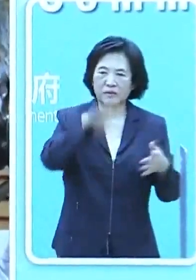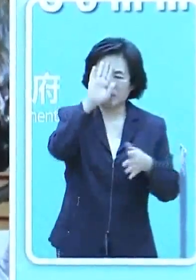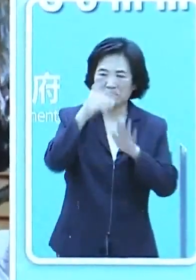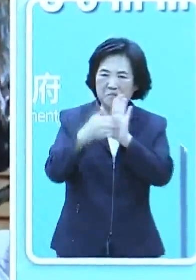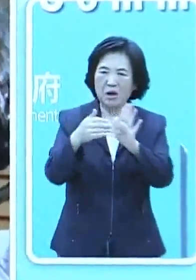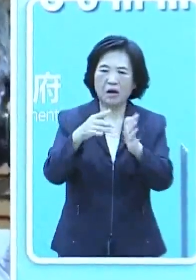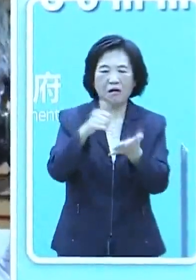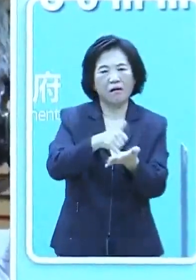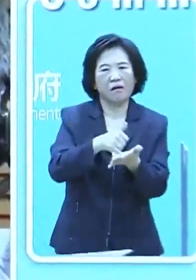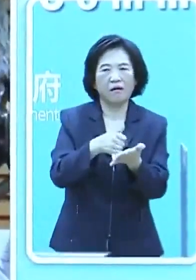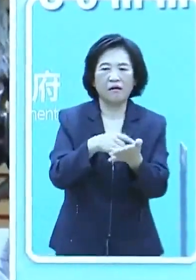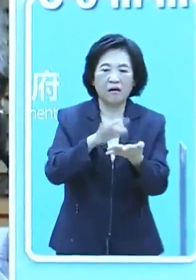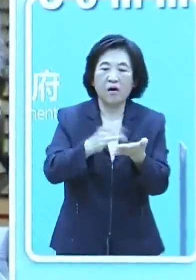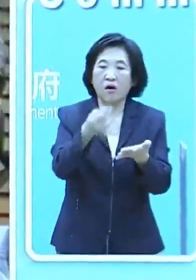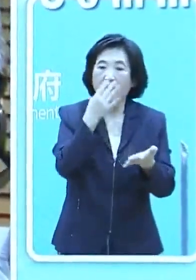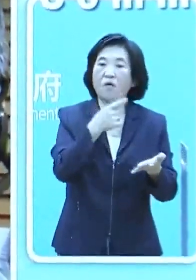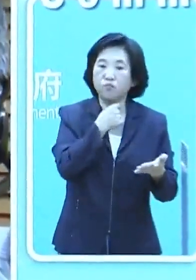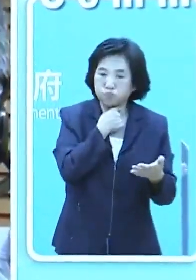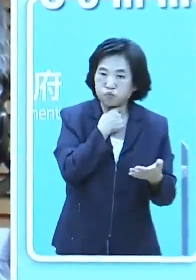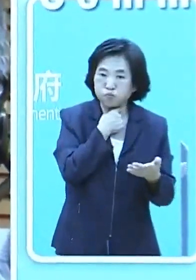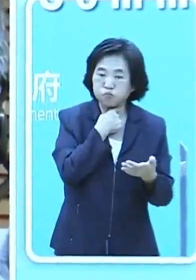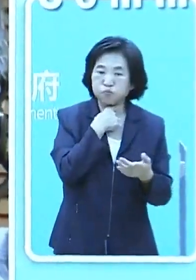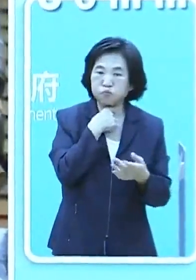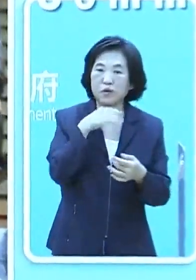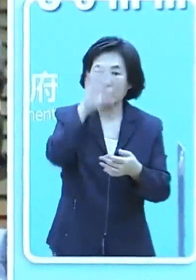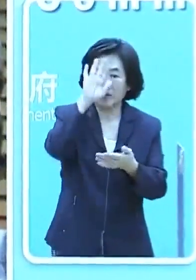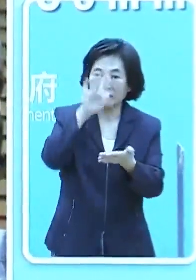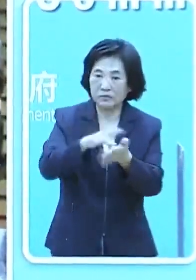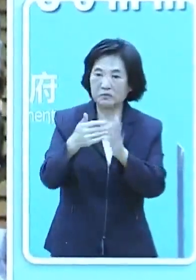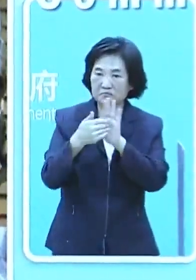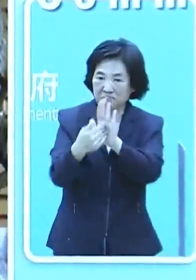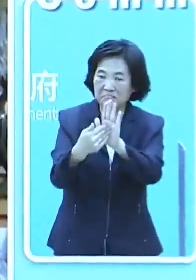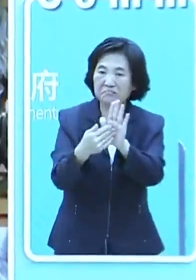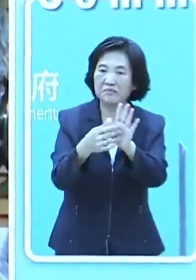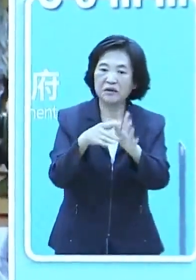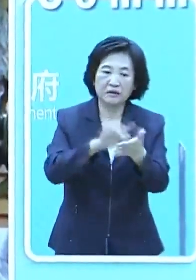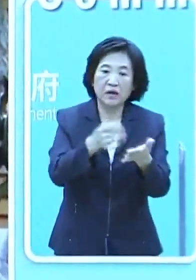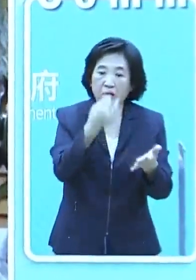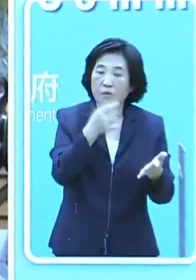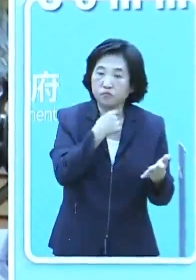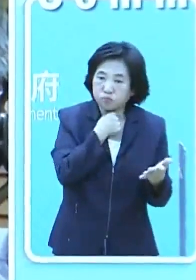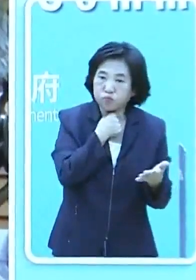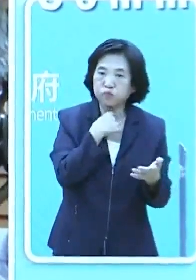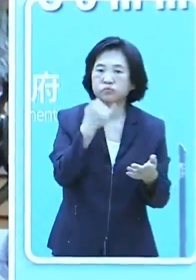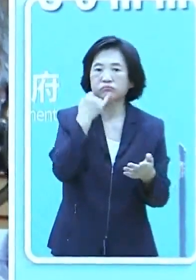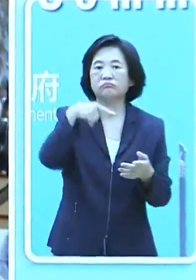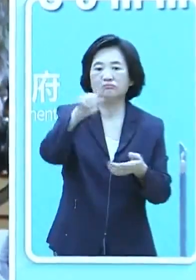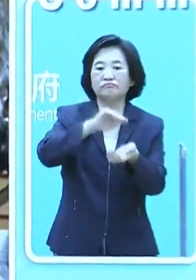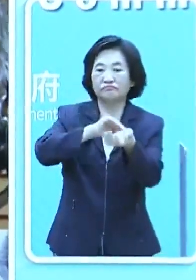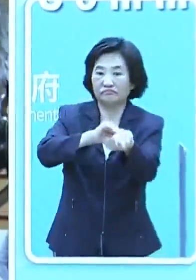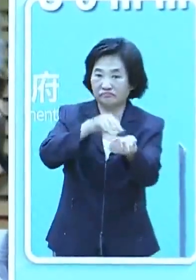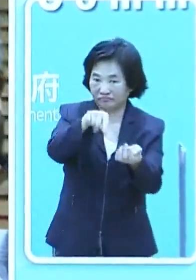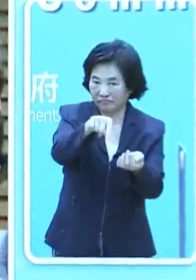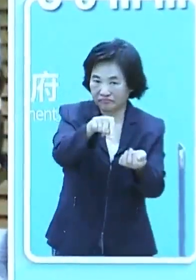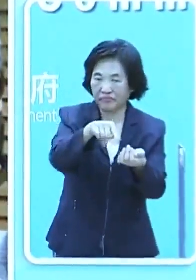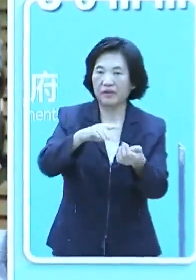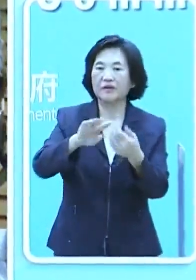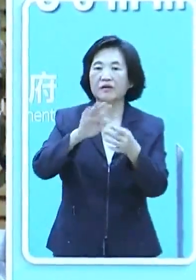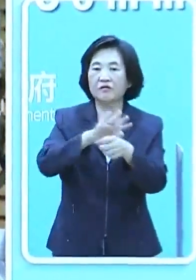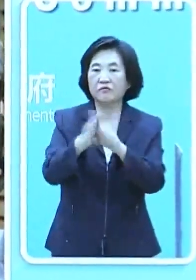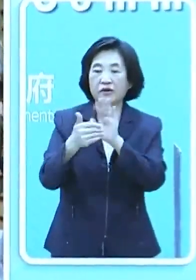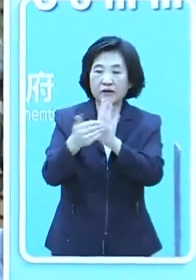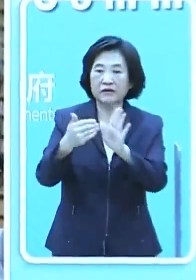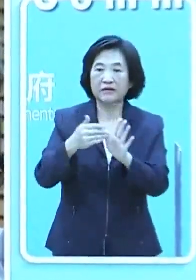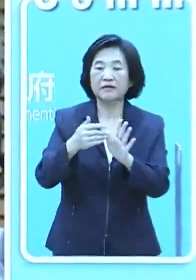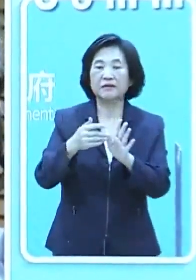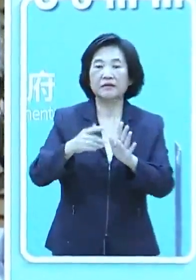低、需要吃抗病毒药物的，那么原则上就去医院的防疫急门诊，不要去车来